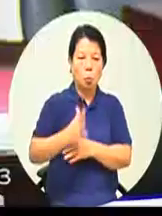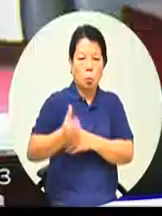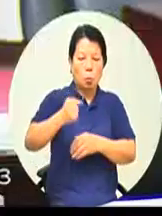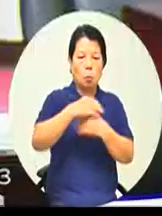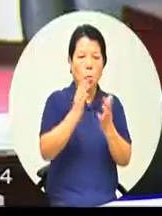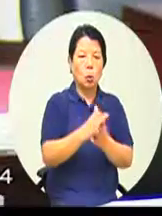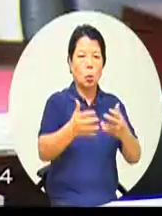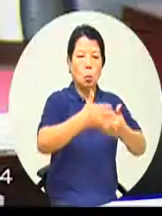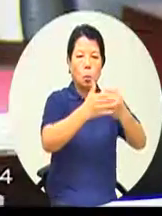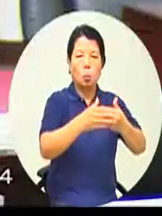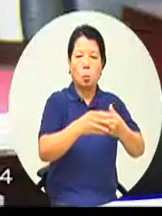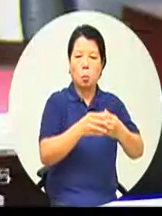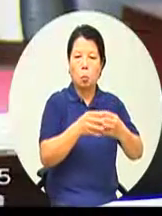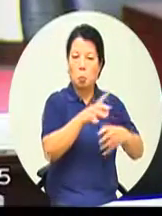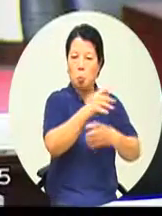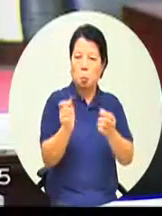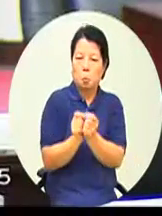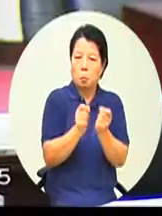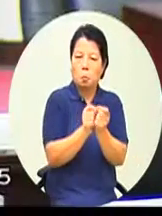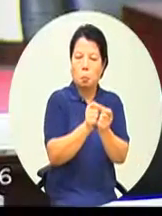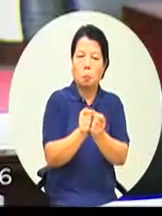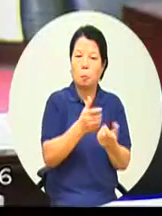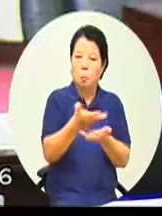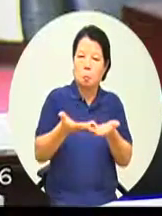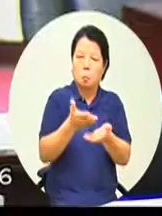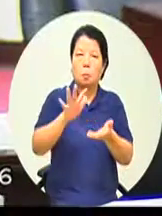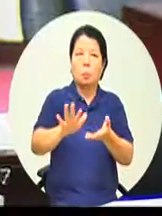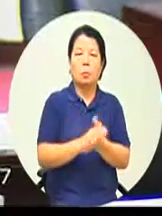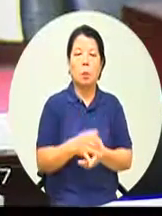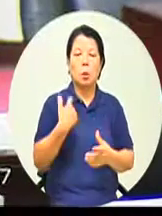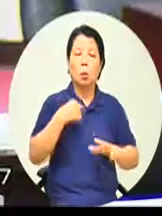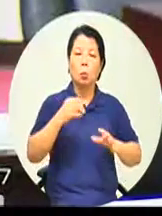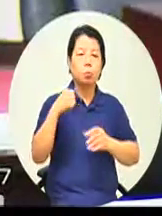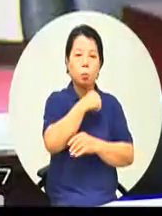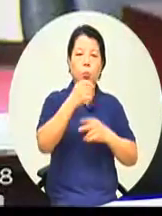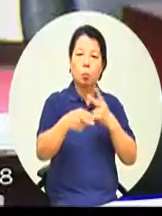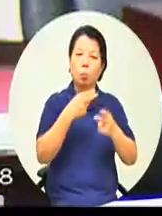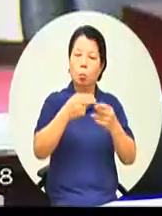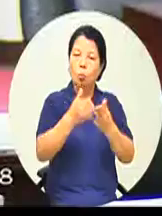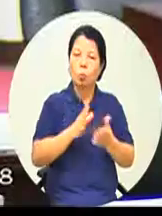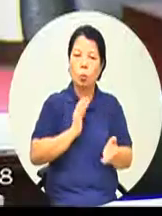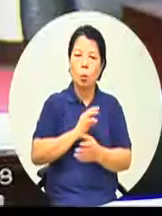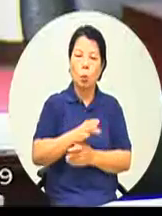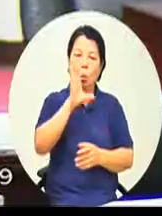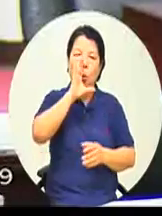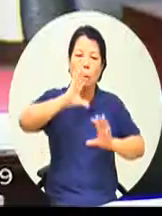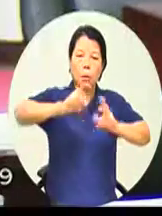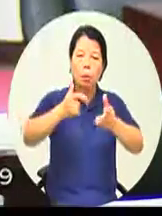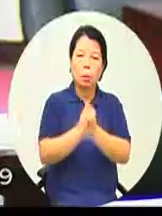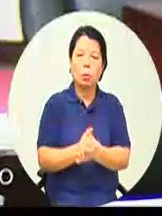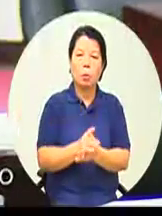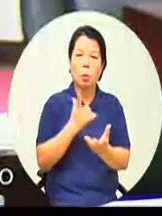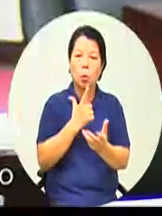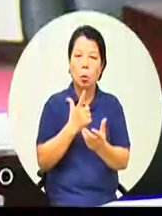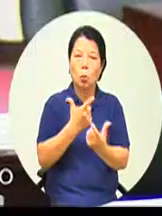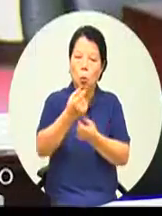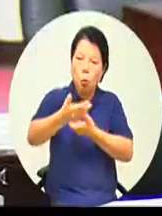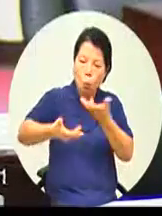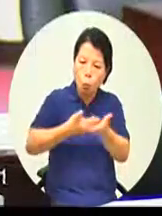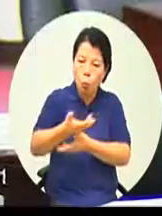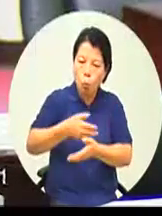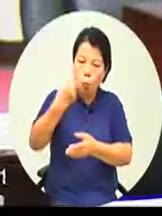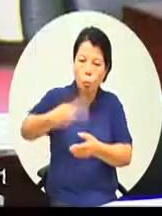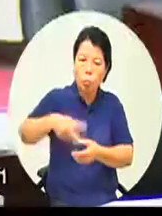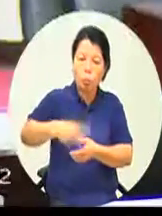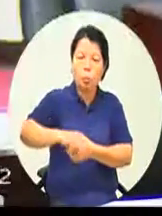所以台湾在这个地方呢，我们有什么样的一个空间可以去跟泰国再建立一个比较好的关系，我觉得就是